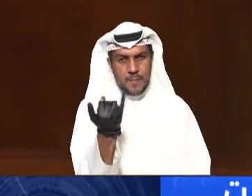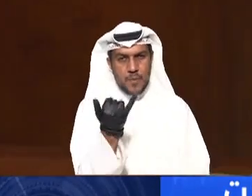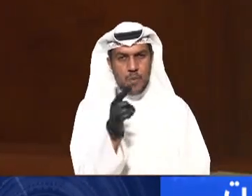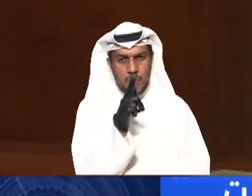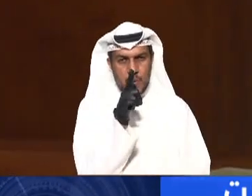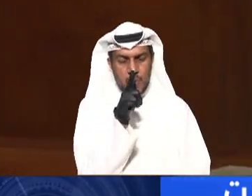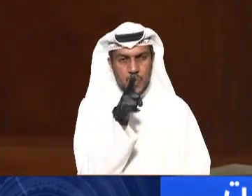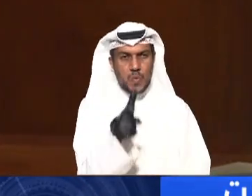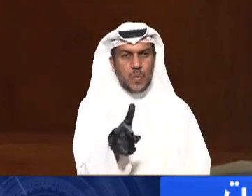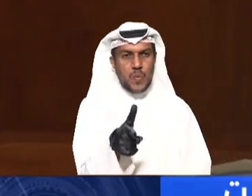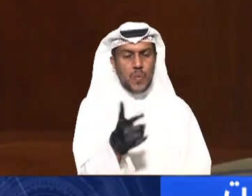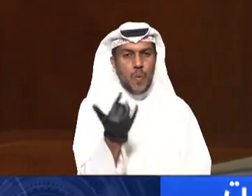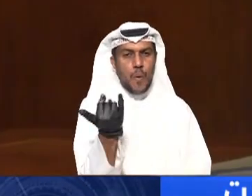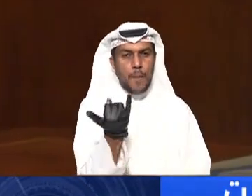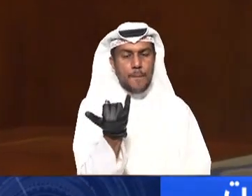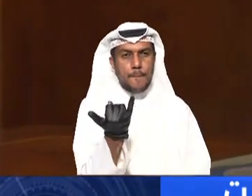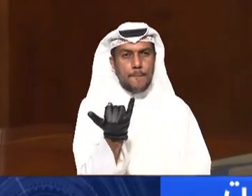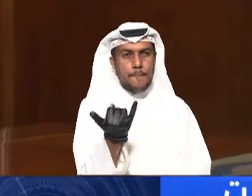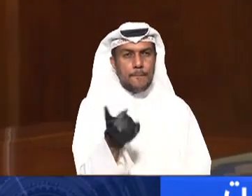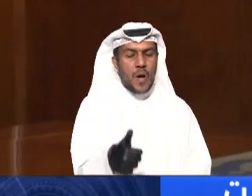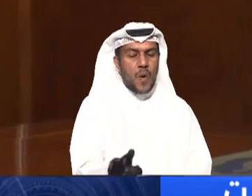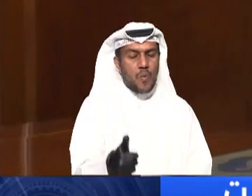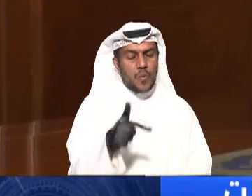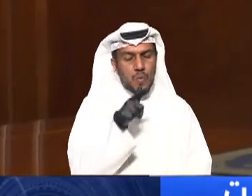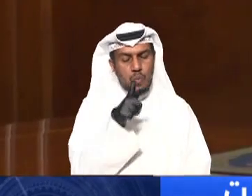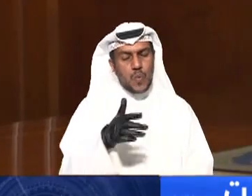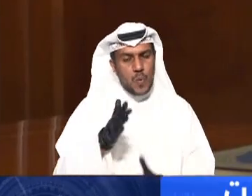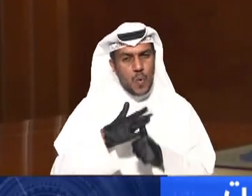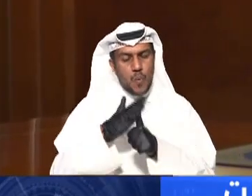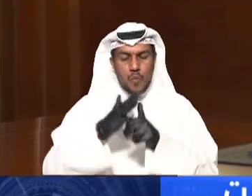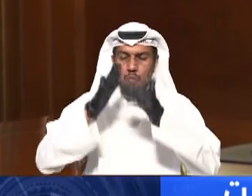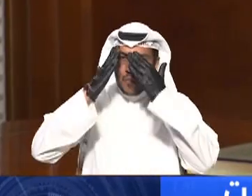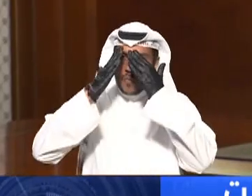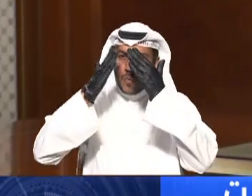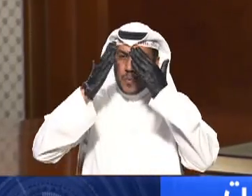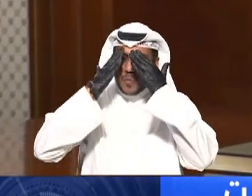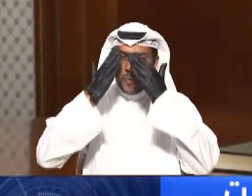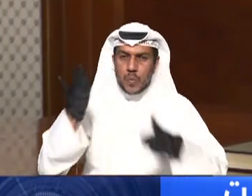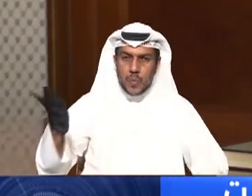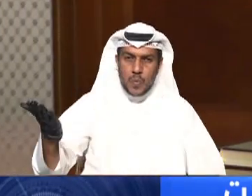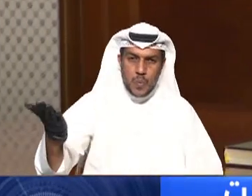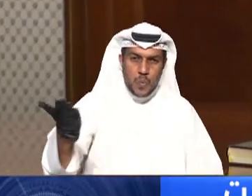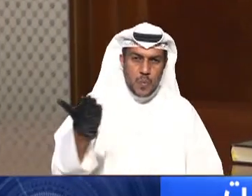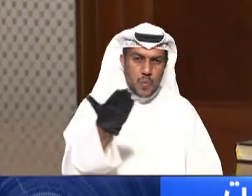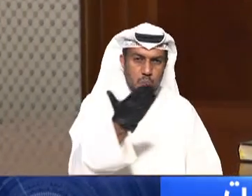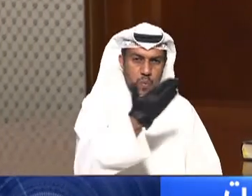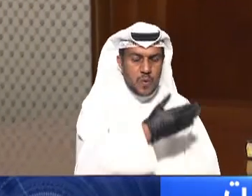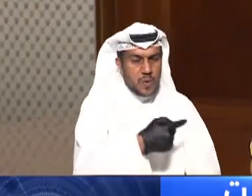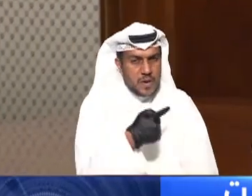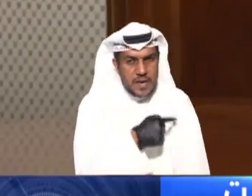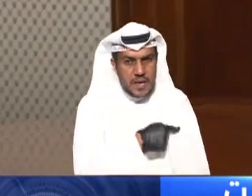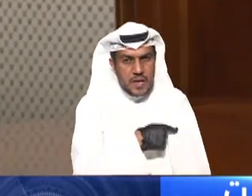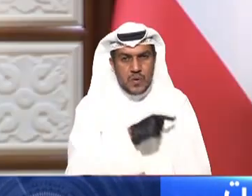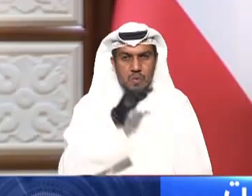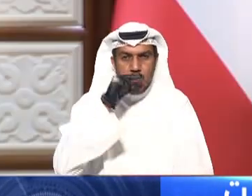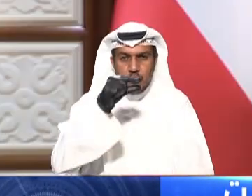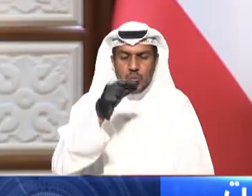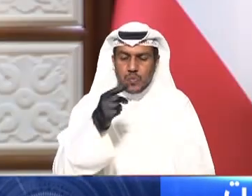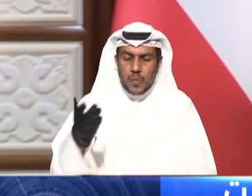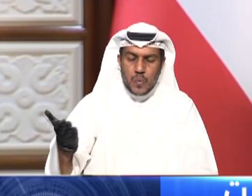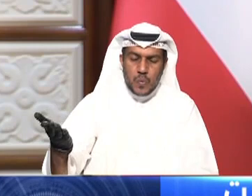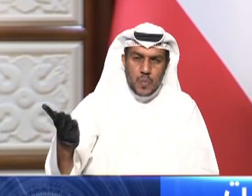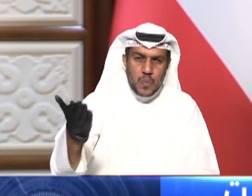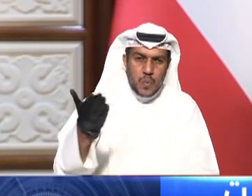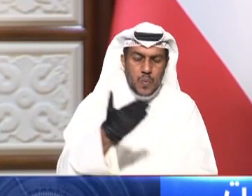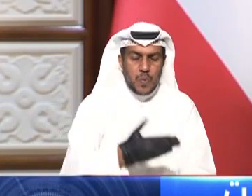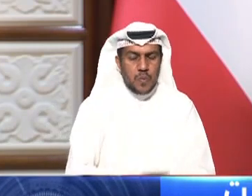الفرصة بتجديد الشكر والتقدير إلى الكوادر الطبية من دكاترة